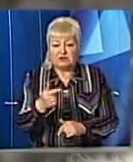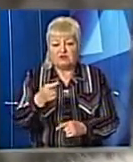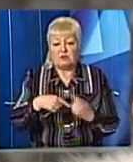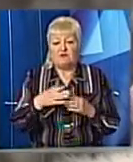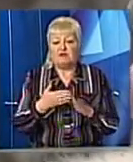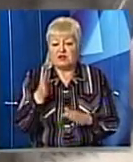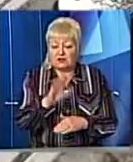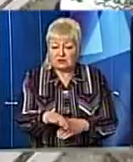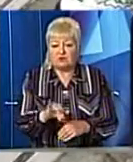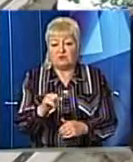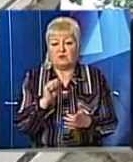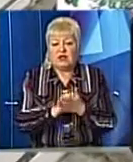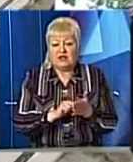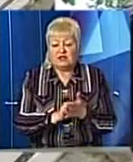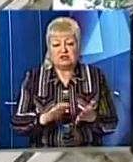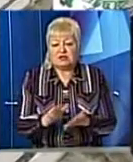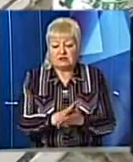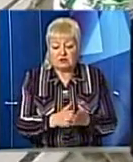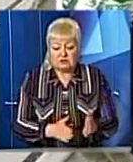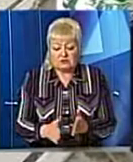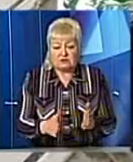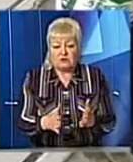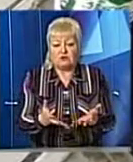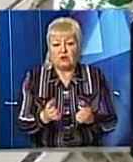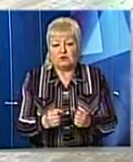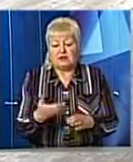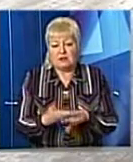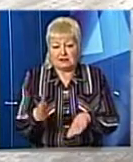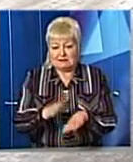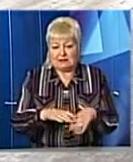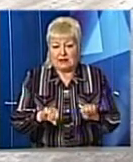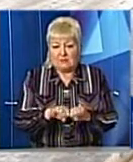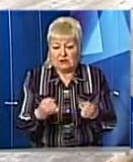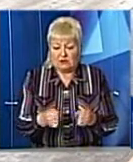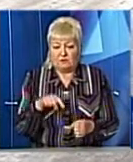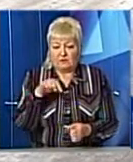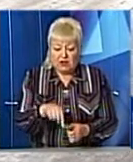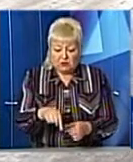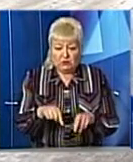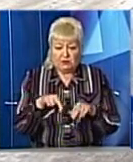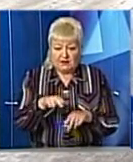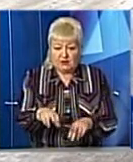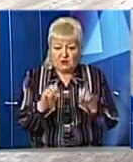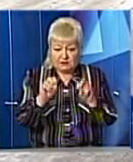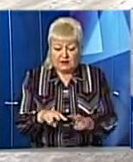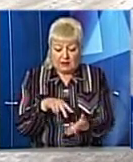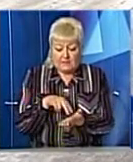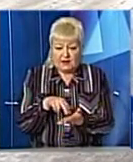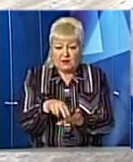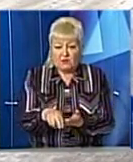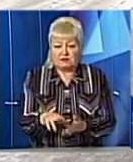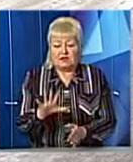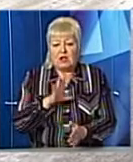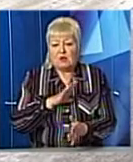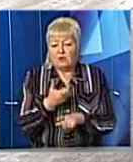через нерозчищений тротуар на проспекті Червоної Калини отримала складний перелом ноги. Тут переходила на переході. Відповідно, було